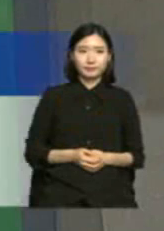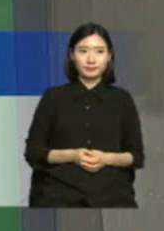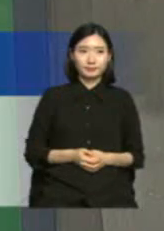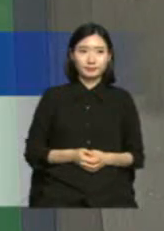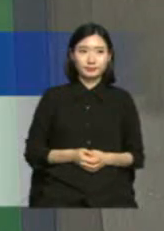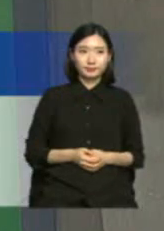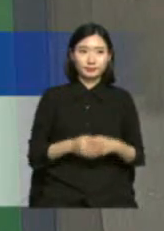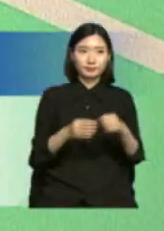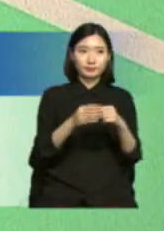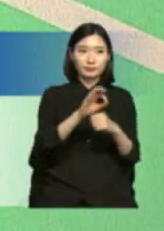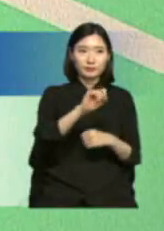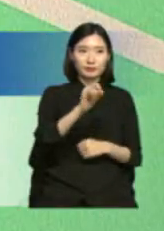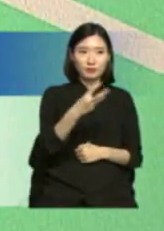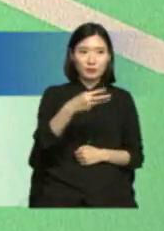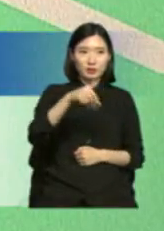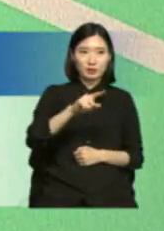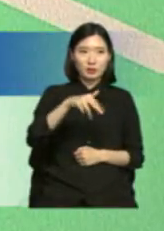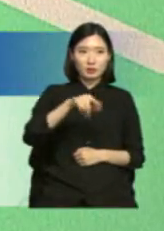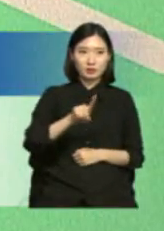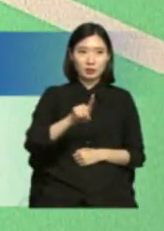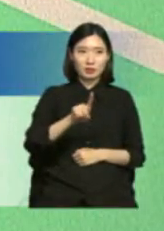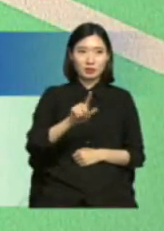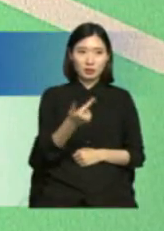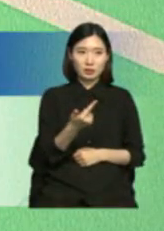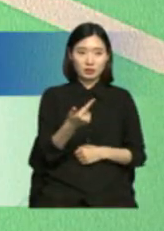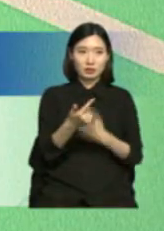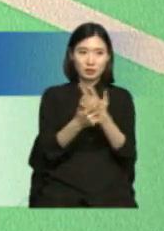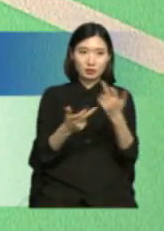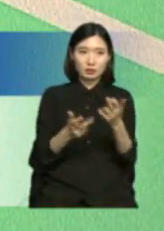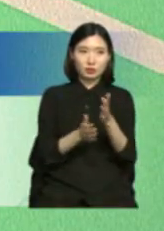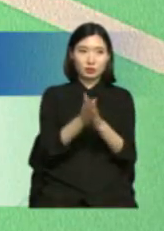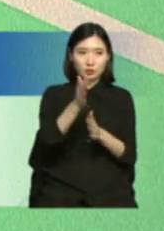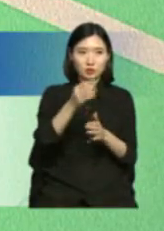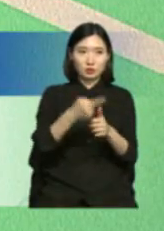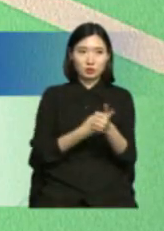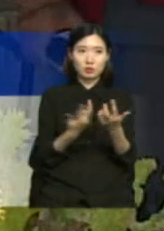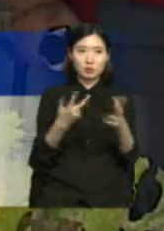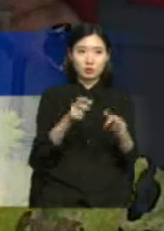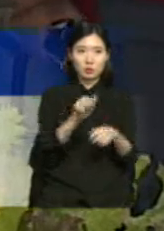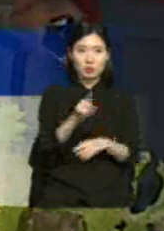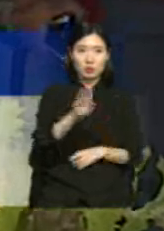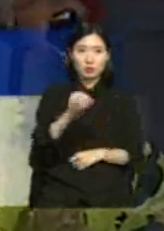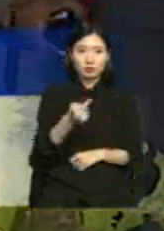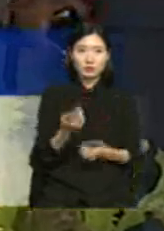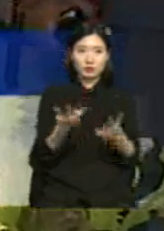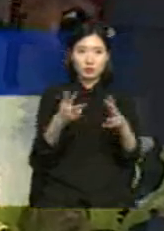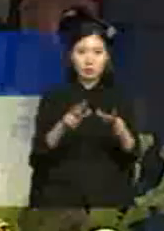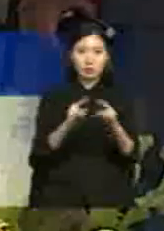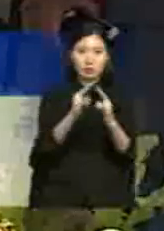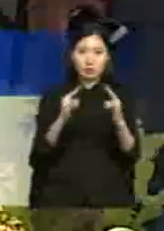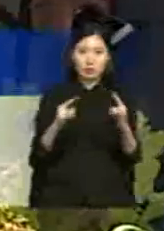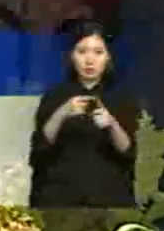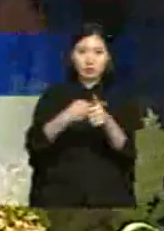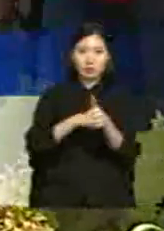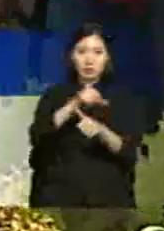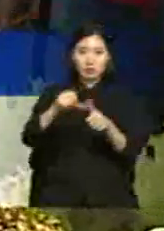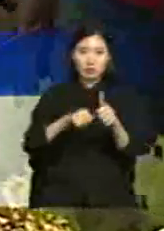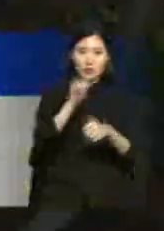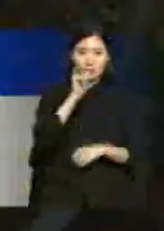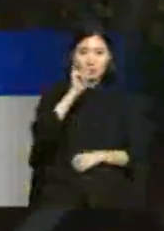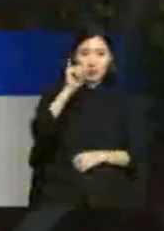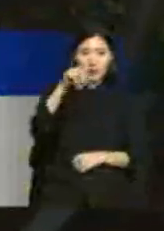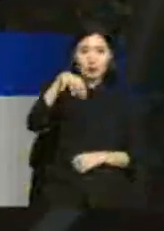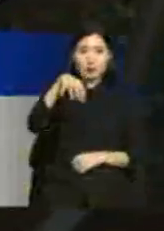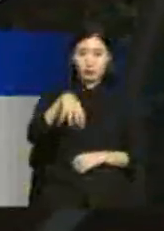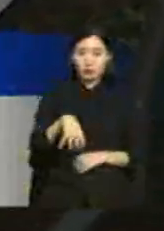도시 자연공원 그리고 허브 천문공원 또 캠핑장 등 아주 자연 환경이 우수한 곳인데요.